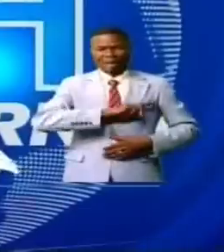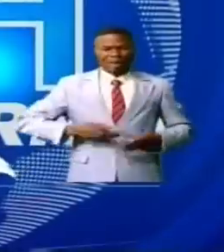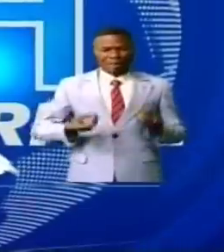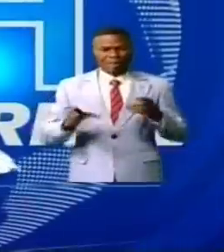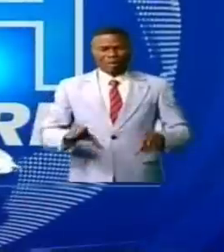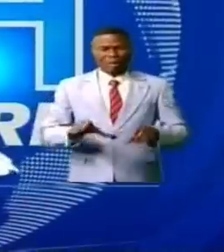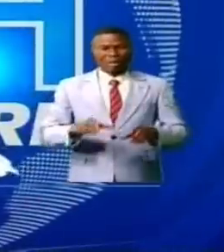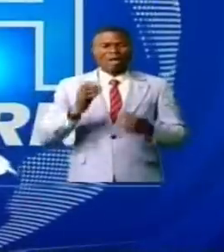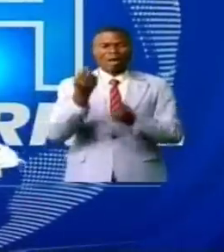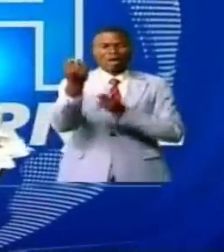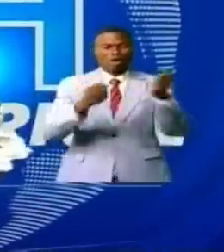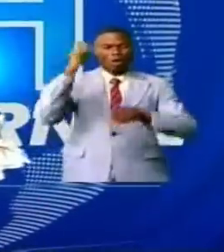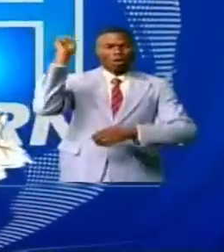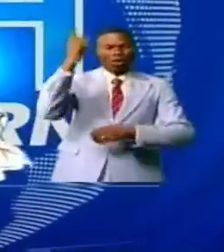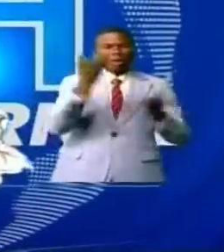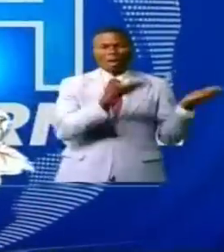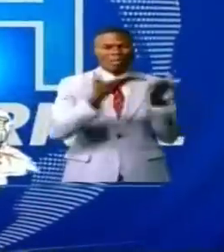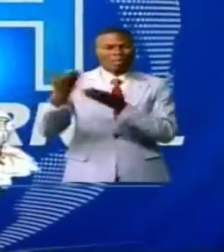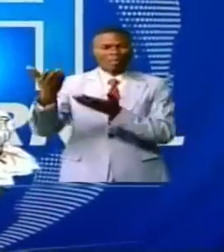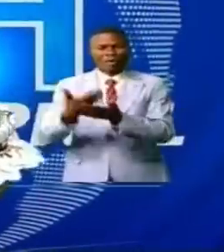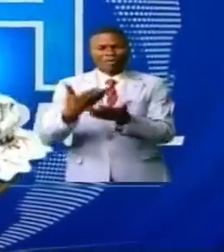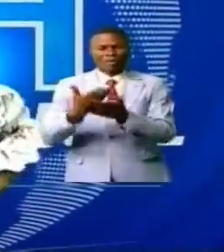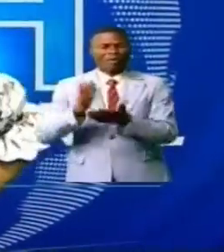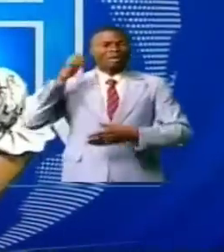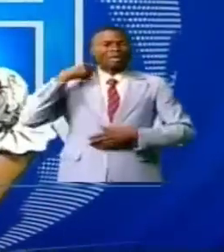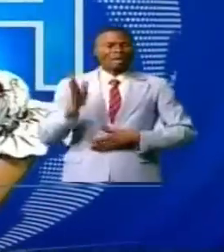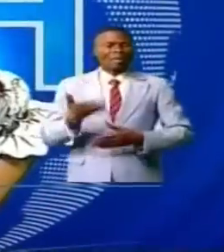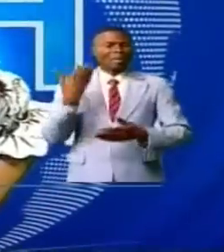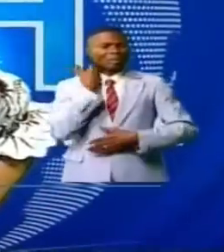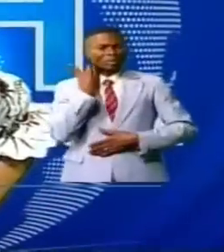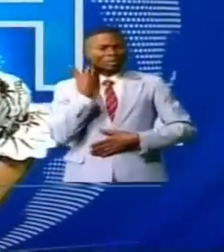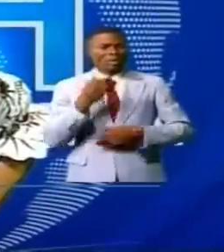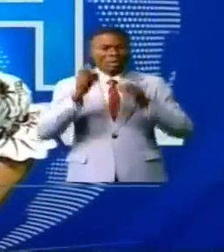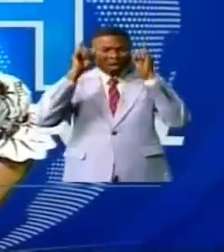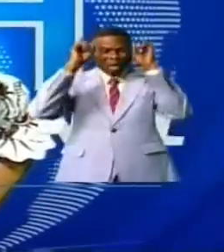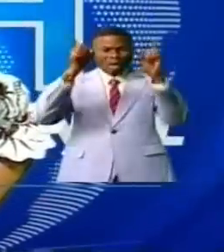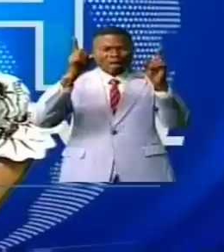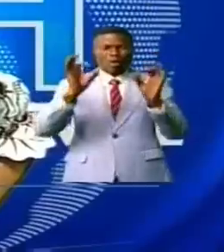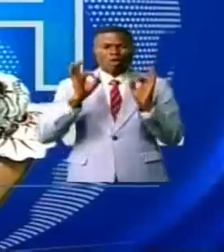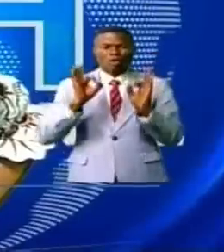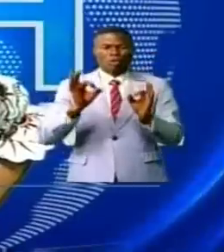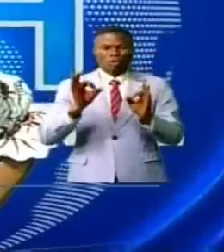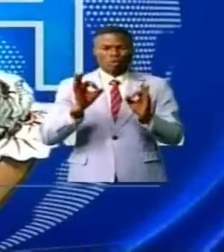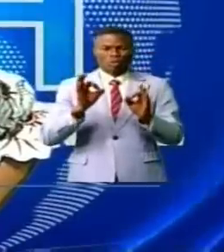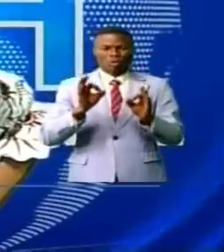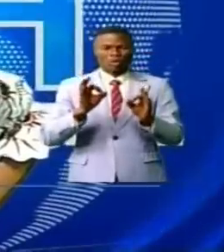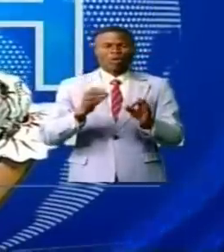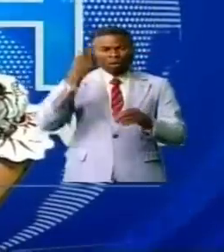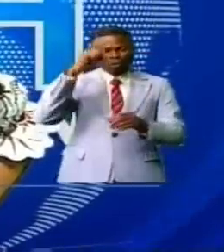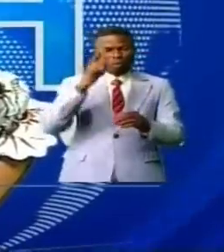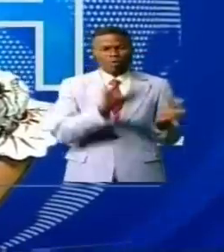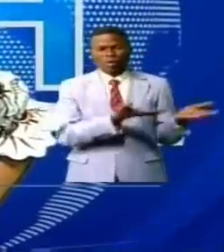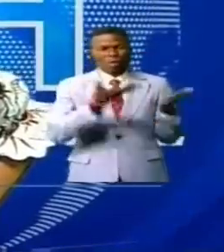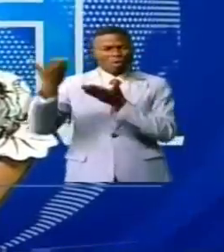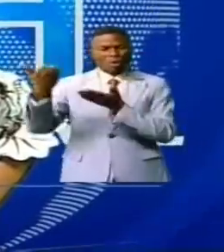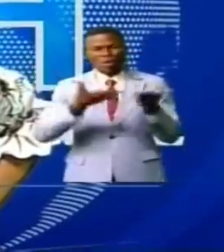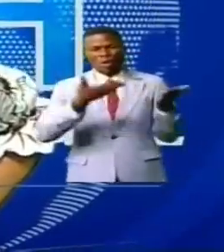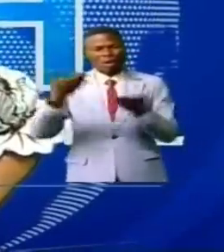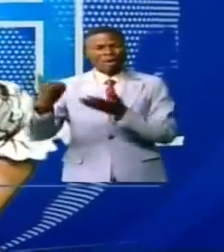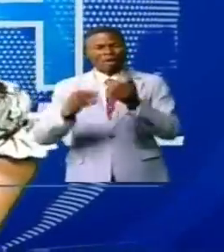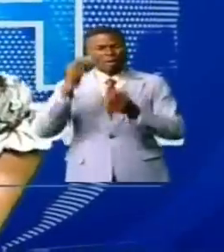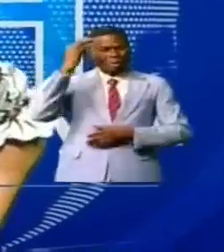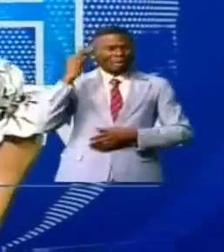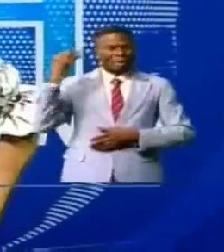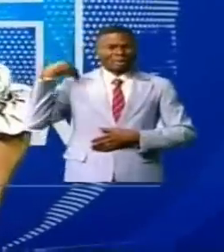des ambulances pour l'évacuation des prisonniers malades, un bus flambant neuf pour transfèrement des prisonniers. La ministre